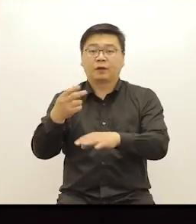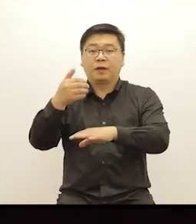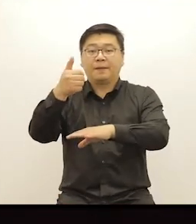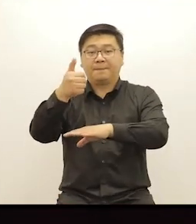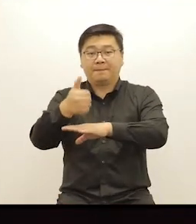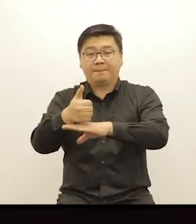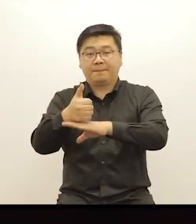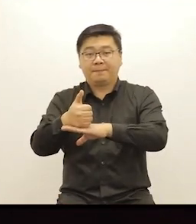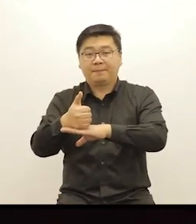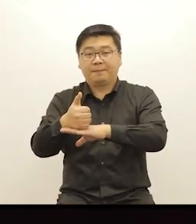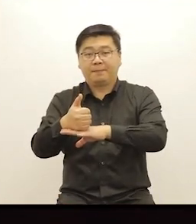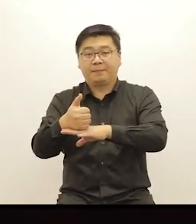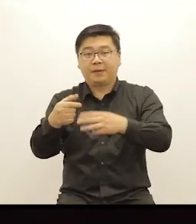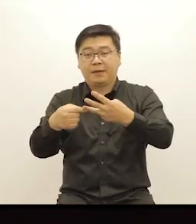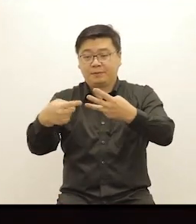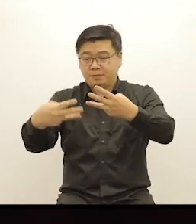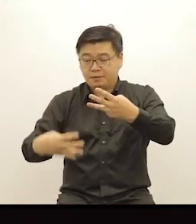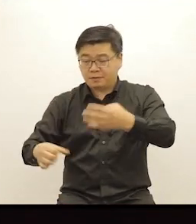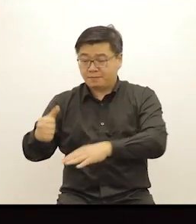마지막 곡인 세레나데.